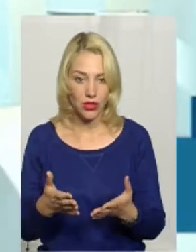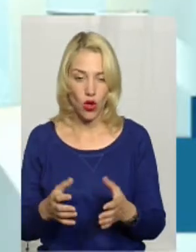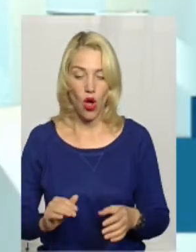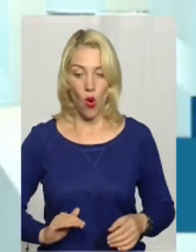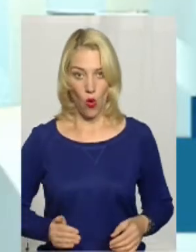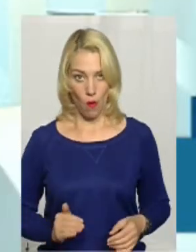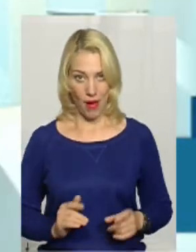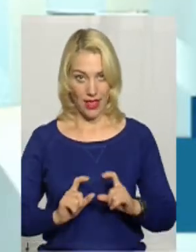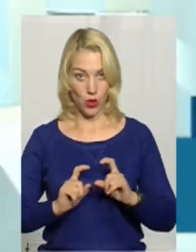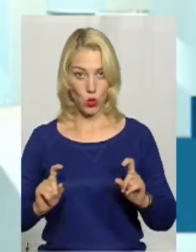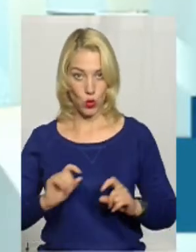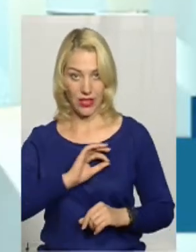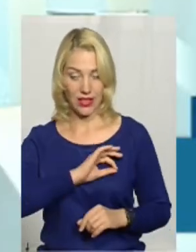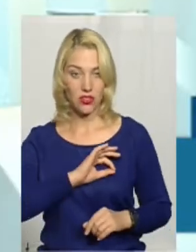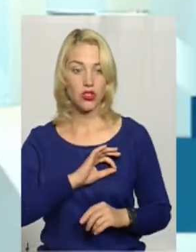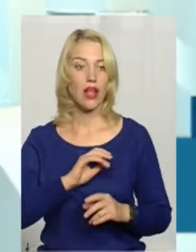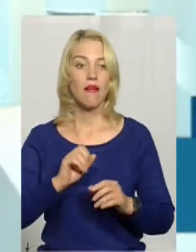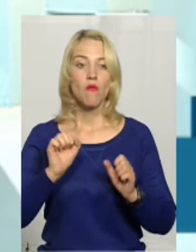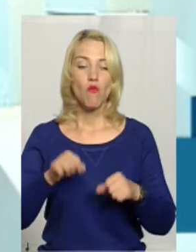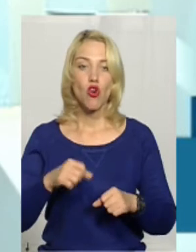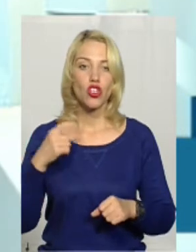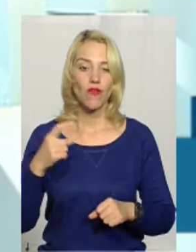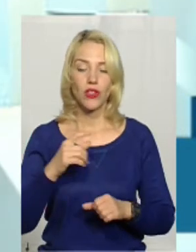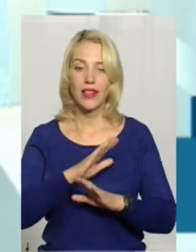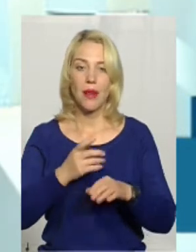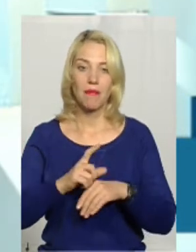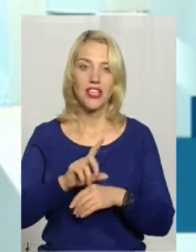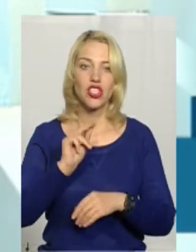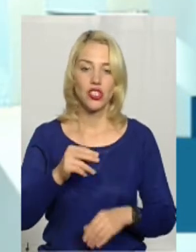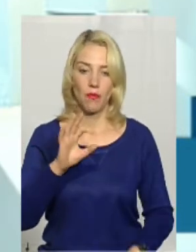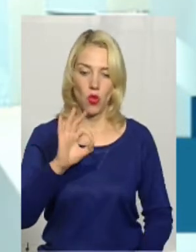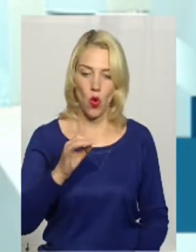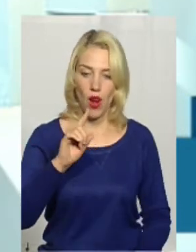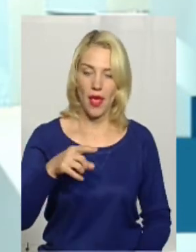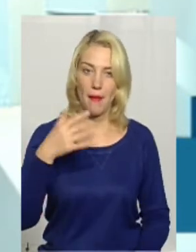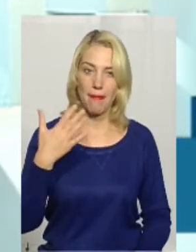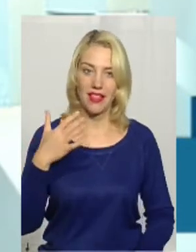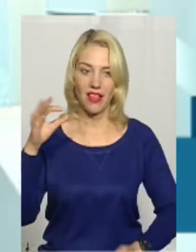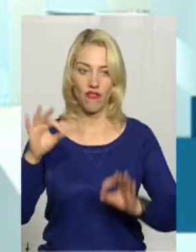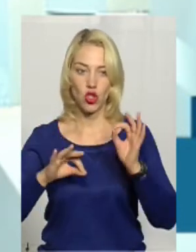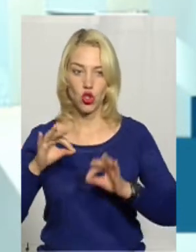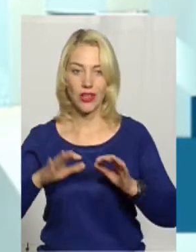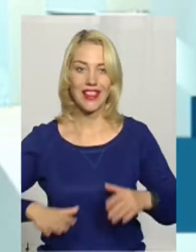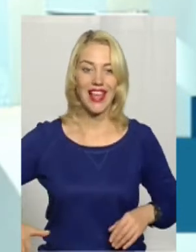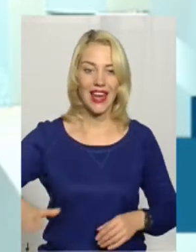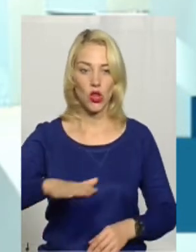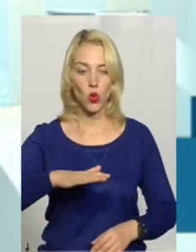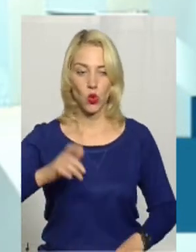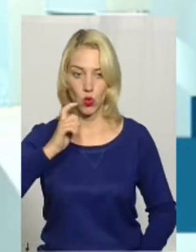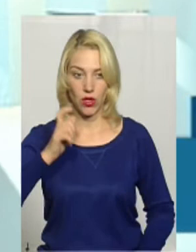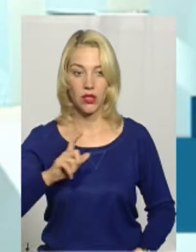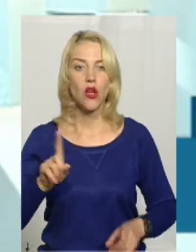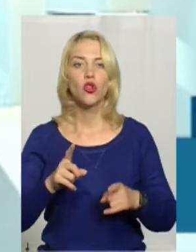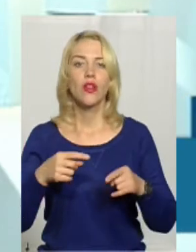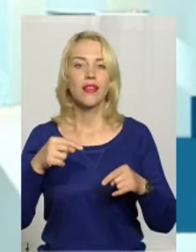компанія, юридична компанія, може володіти не більше як 0,5% території України. Не більше 0,5%. А що таке